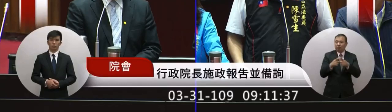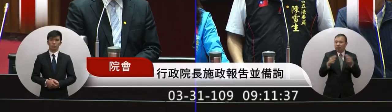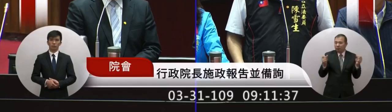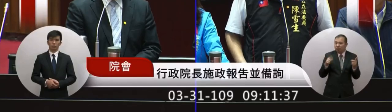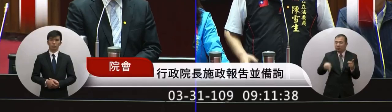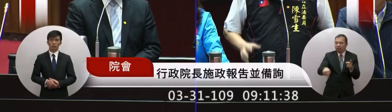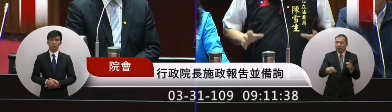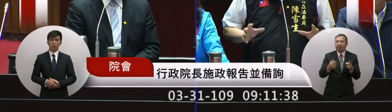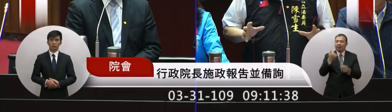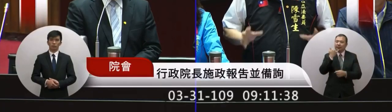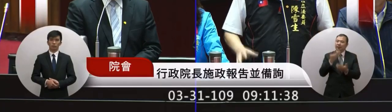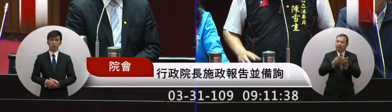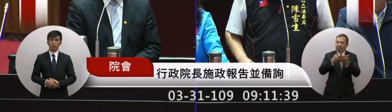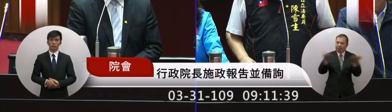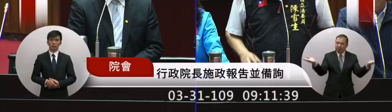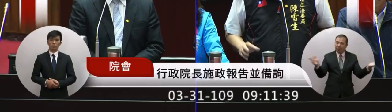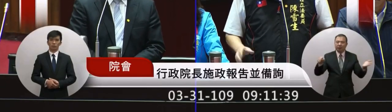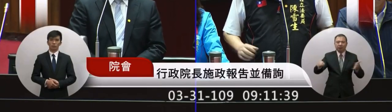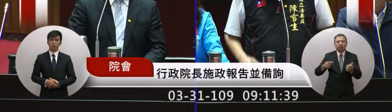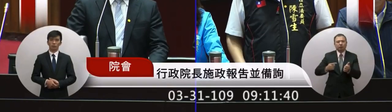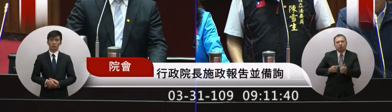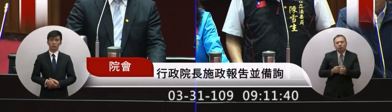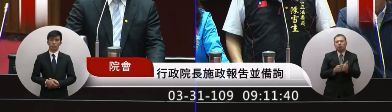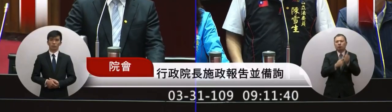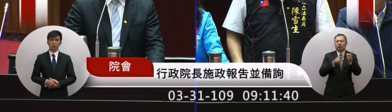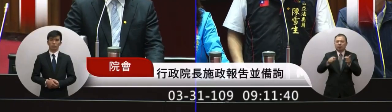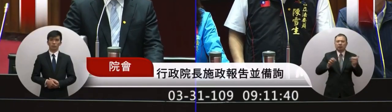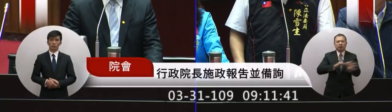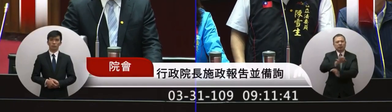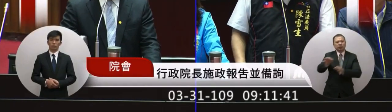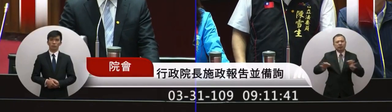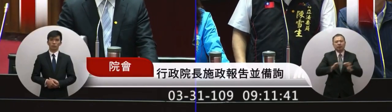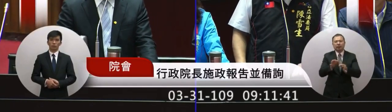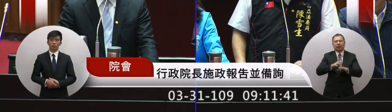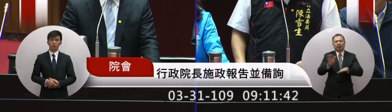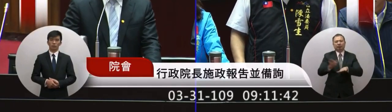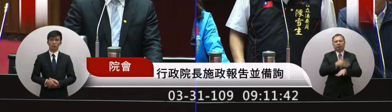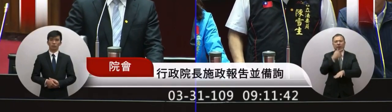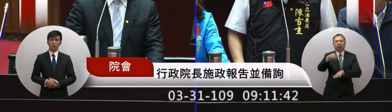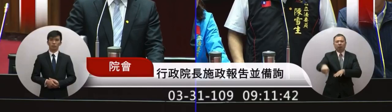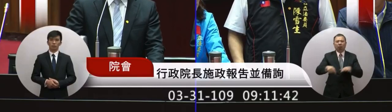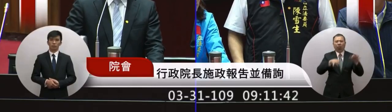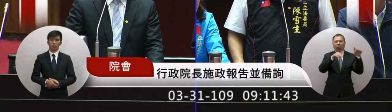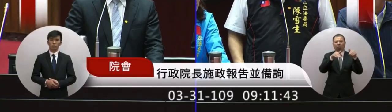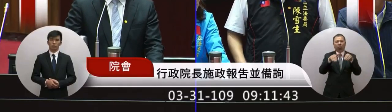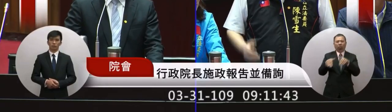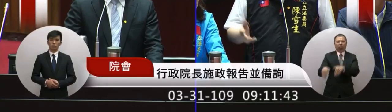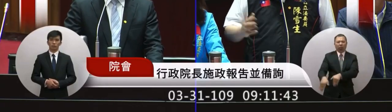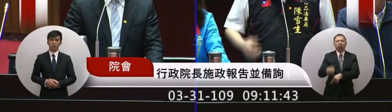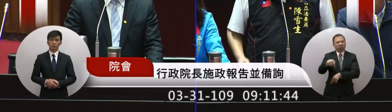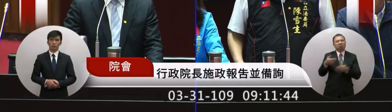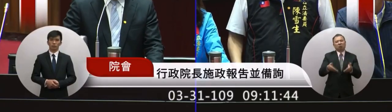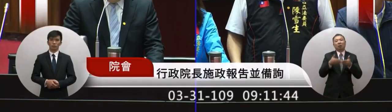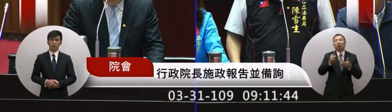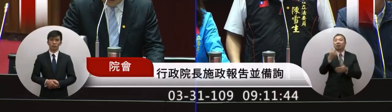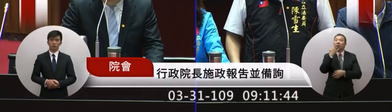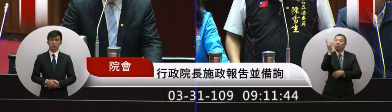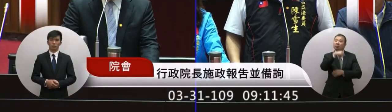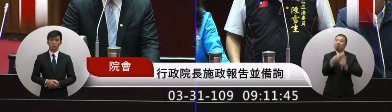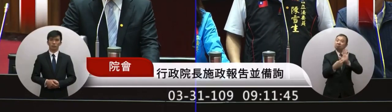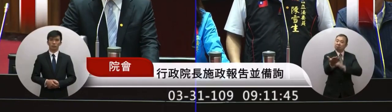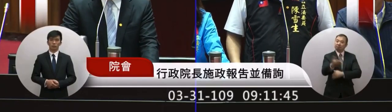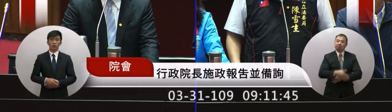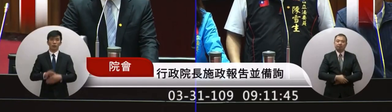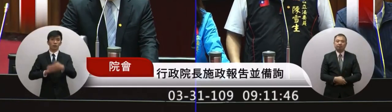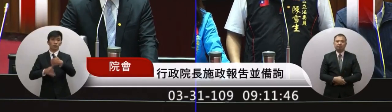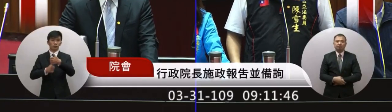购物券啊，用这样的方式能够疏解我们的经济，哈、哦，这个蛮重要的哈。哎、哦，院长，能不能回答我一下？ 啊，谢